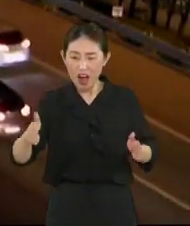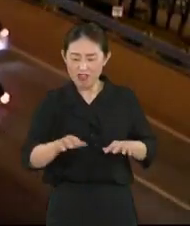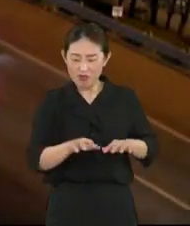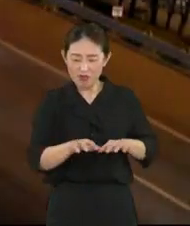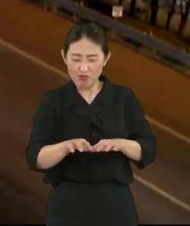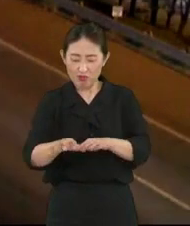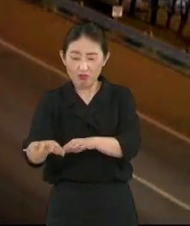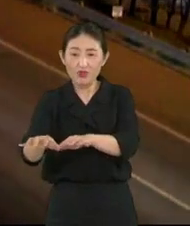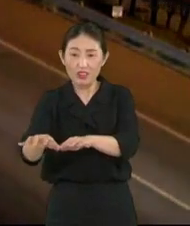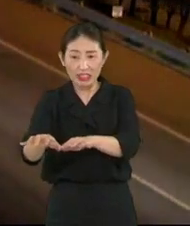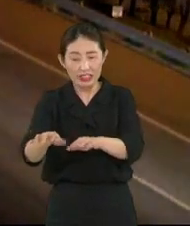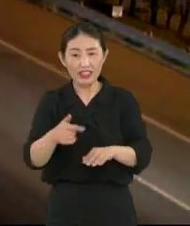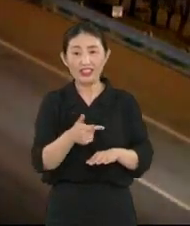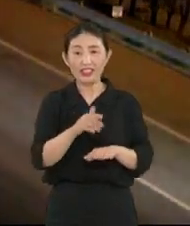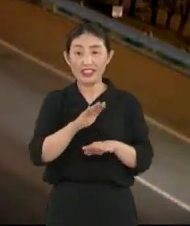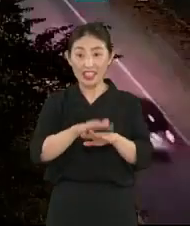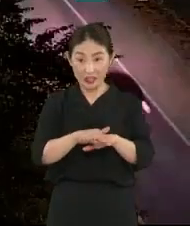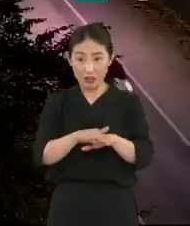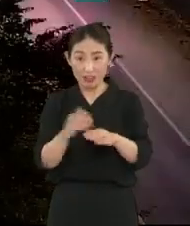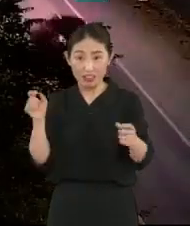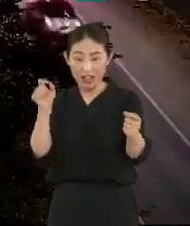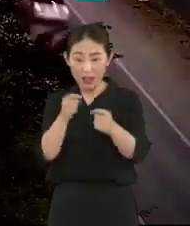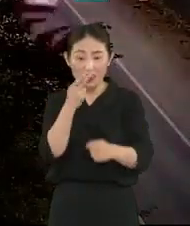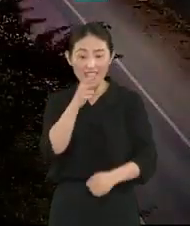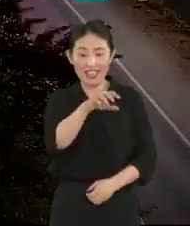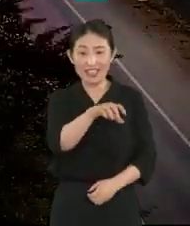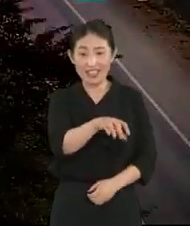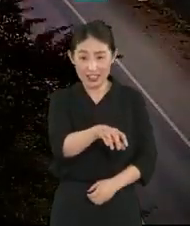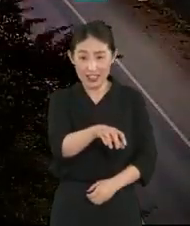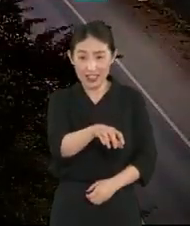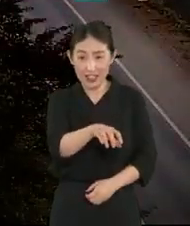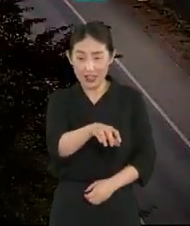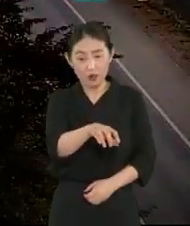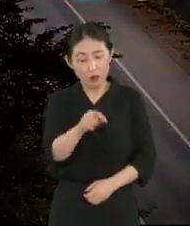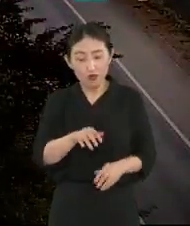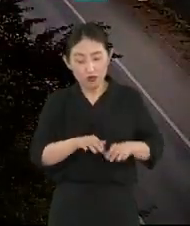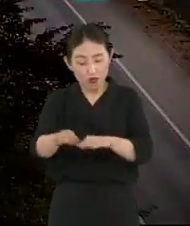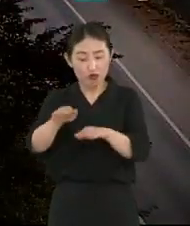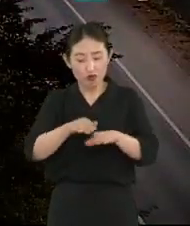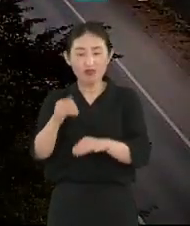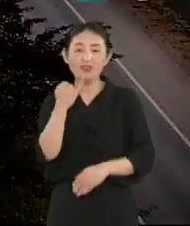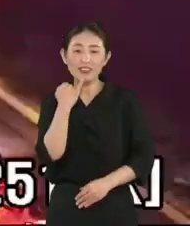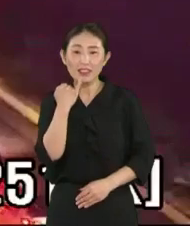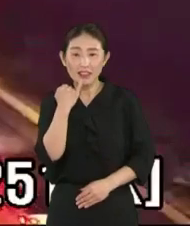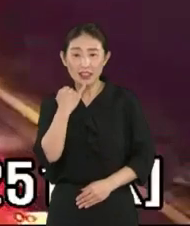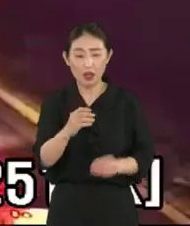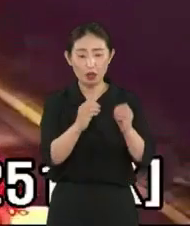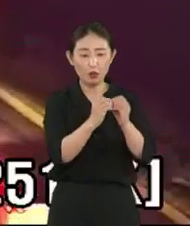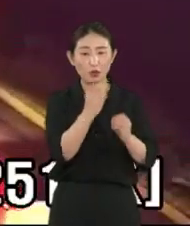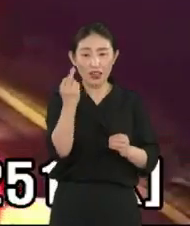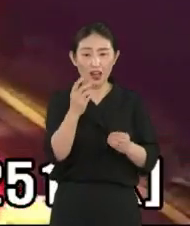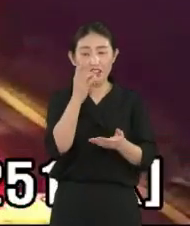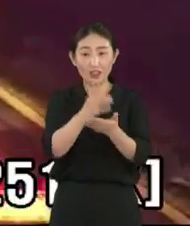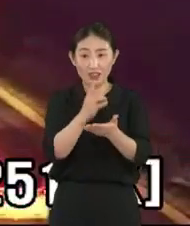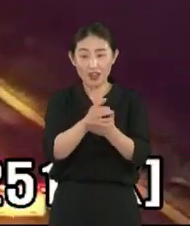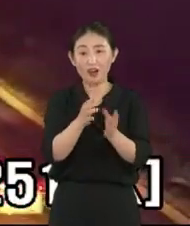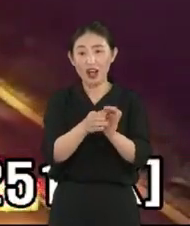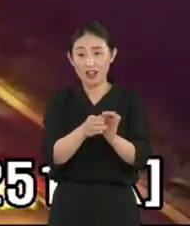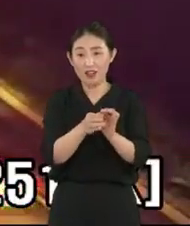여 줍니다 그래도 돼 전진의 반면 보시는 신탄 증도 구간 포함 에 수월하게 달릴 수 있겠구요 논산 천안 선운산